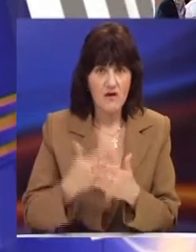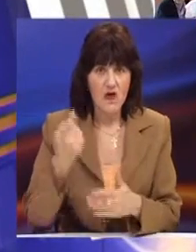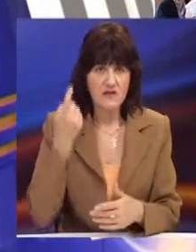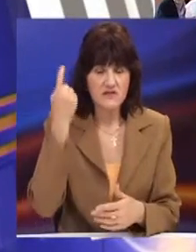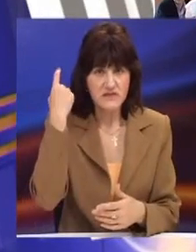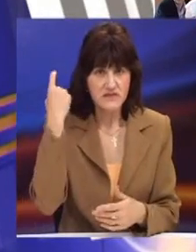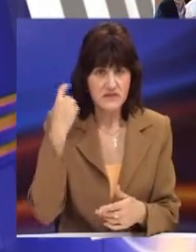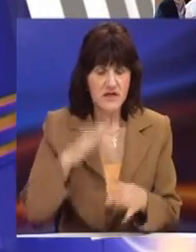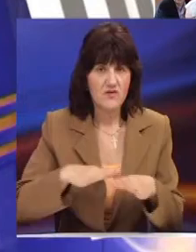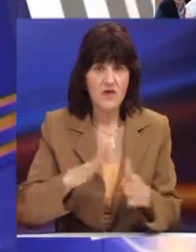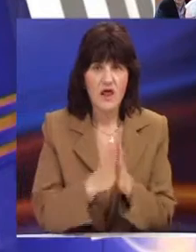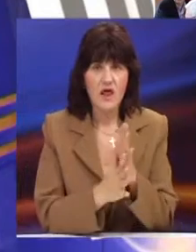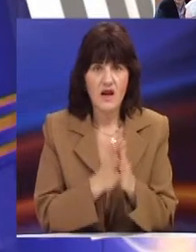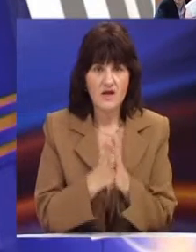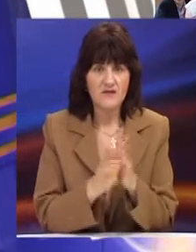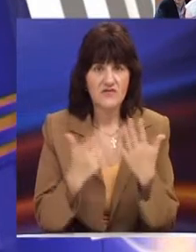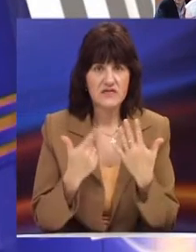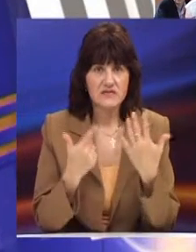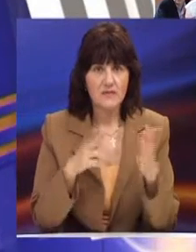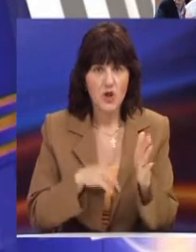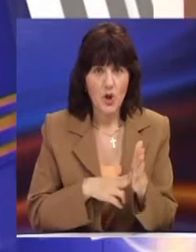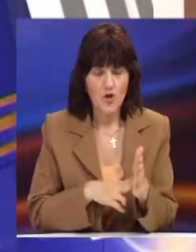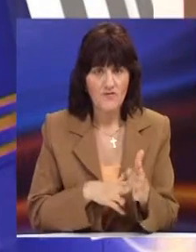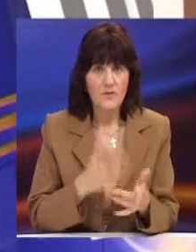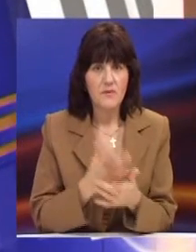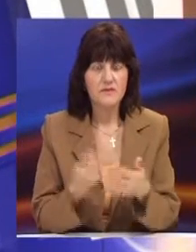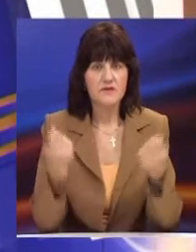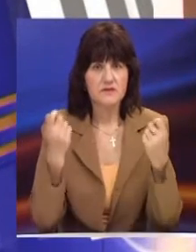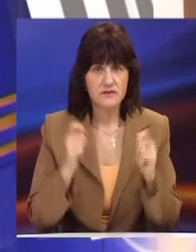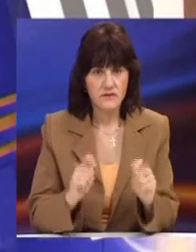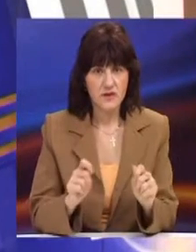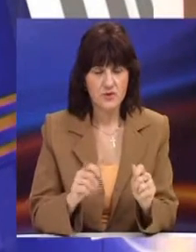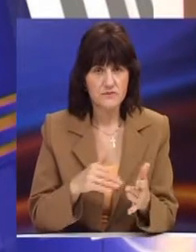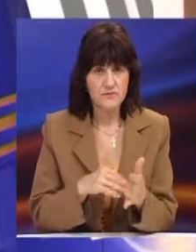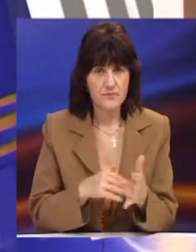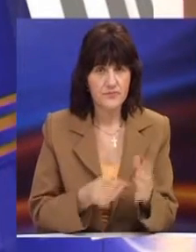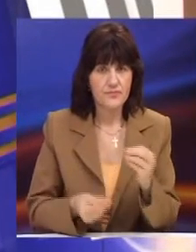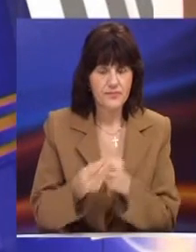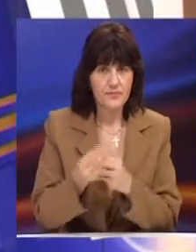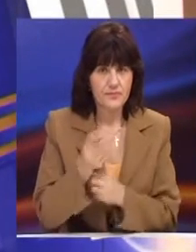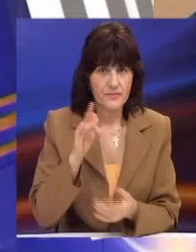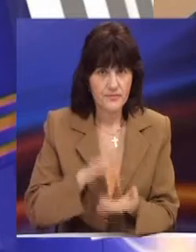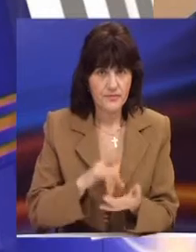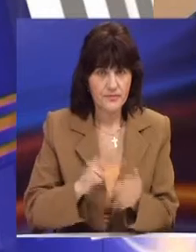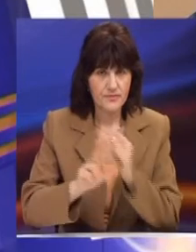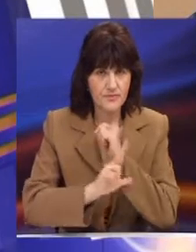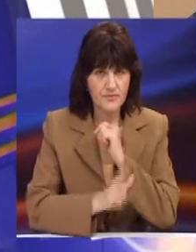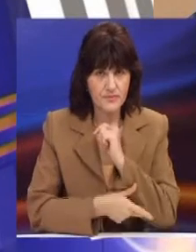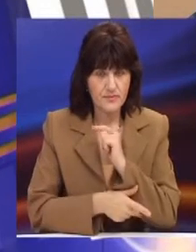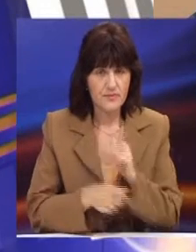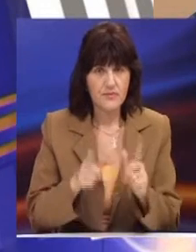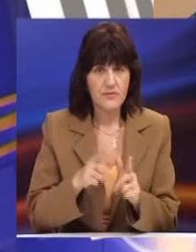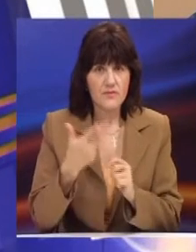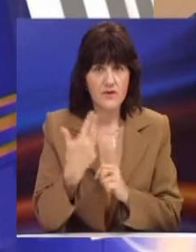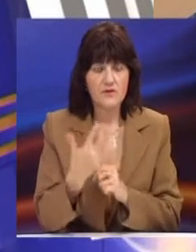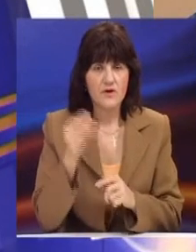sekretarijata za obrazovanje već razgovarali 7. novembra. I tada su doneti zaključci da treba više mesta dati trogodišnjim obrazovnim profilima,